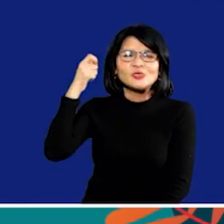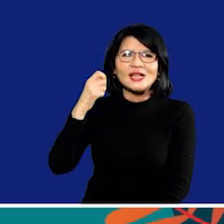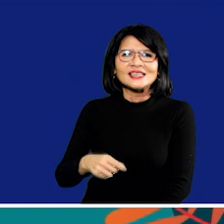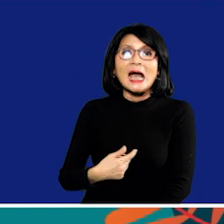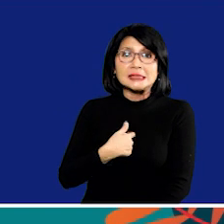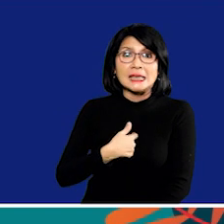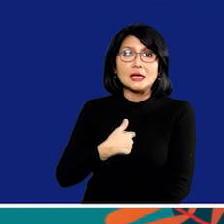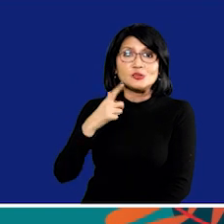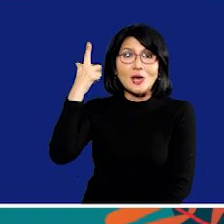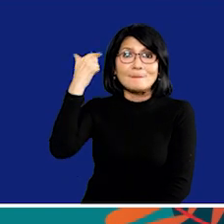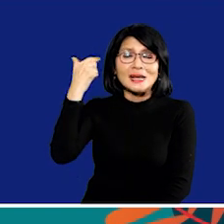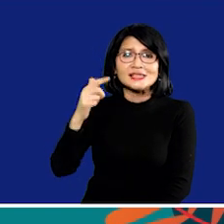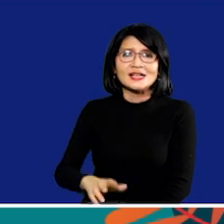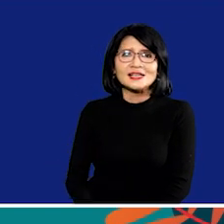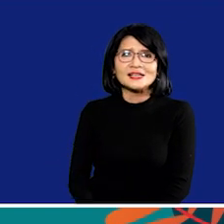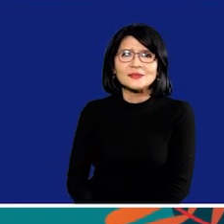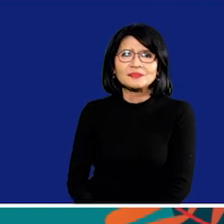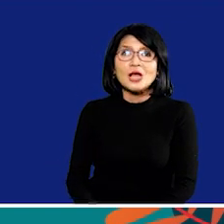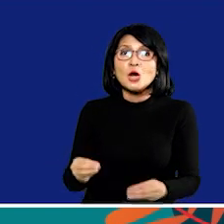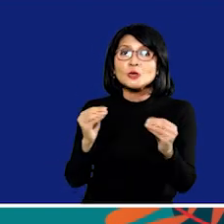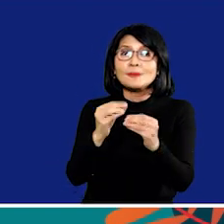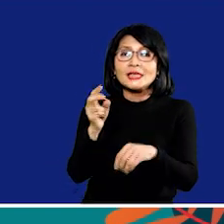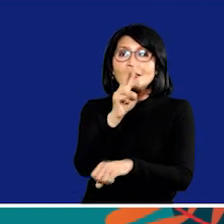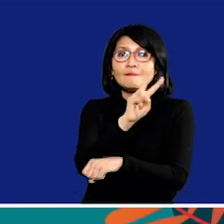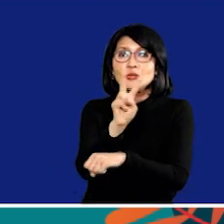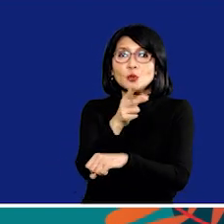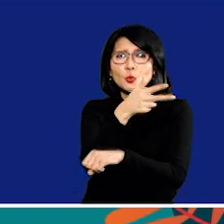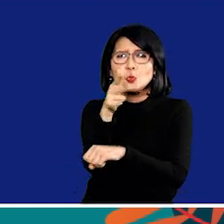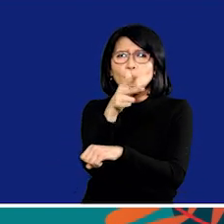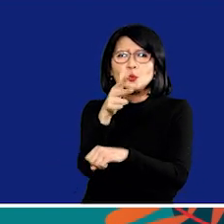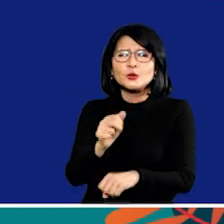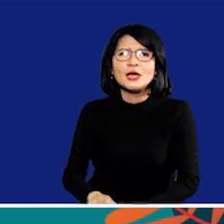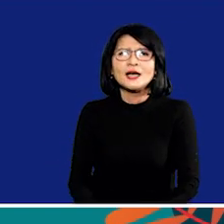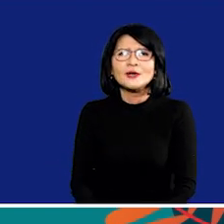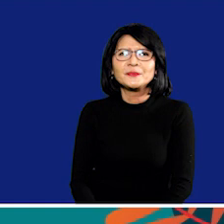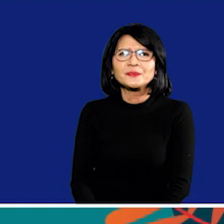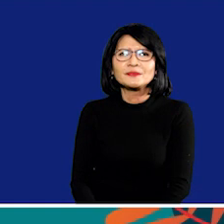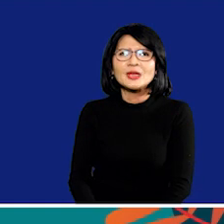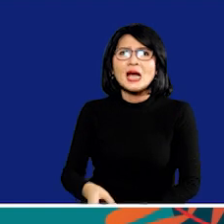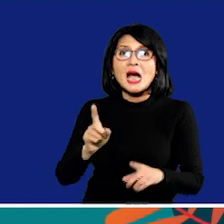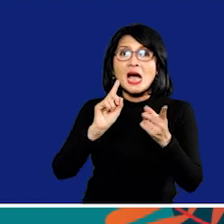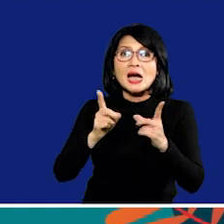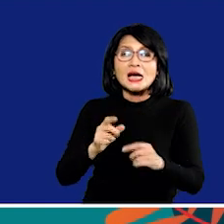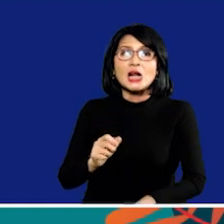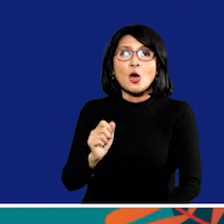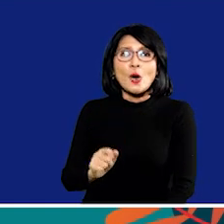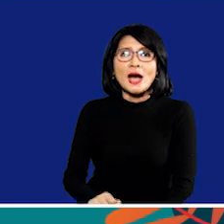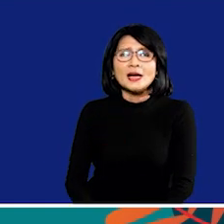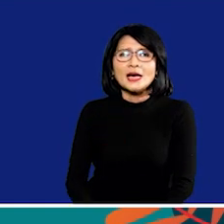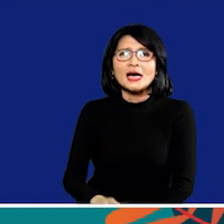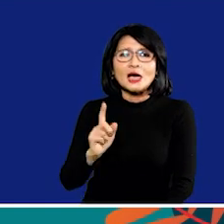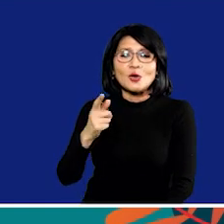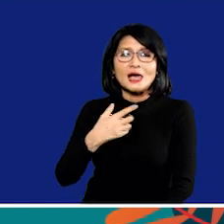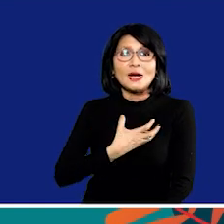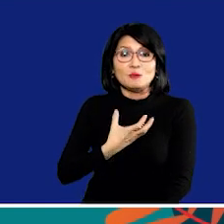ya, apalagi saya juga masih belajar dan lain sebagainya. Nah, untuk pembuatan videonya ini sendiri, kesulitannya adalah kalau misalnya adik-adik tahu nih,